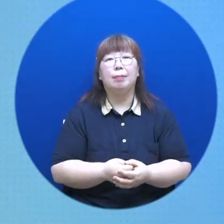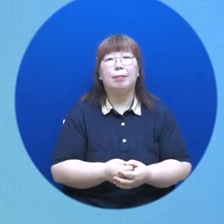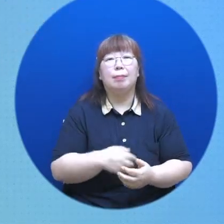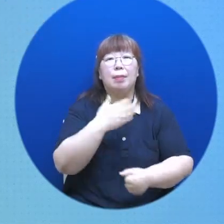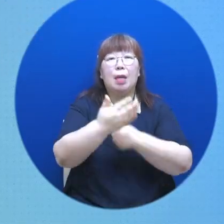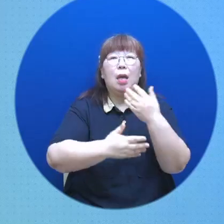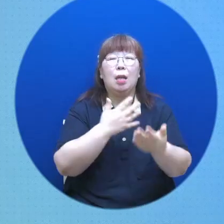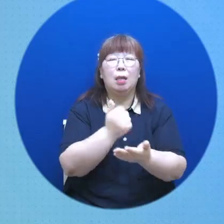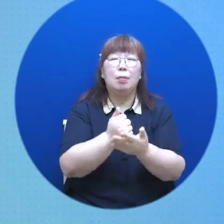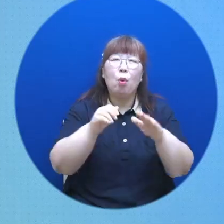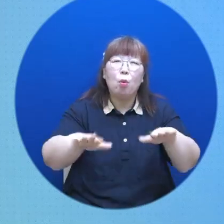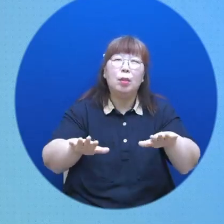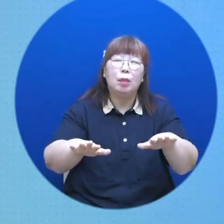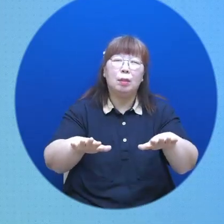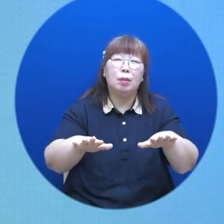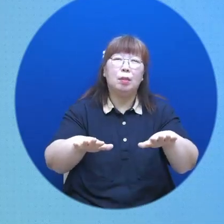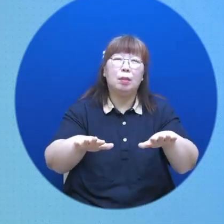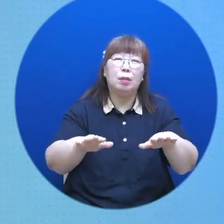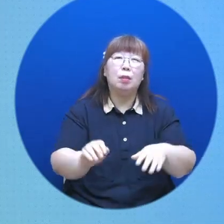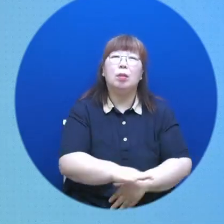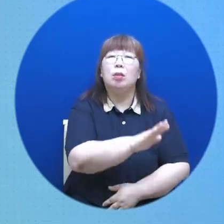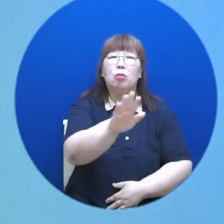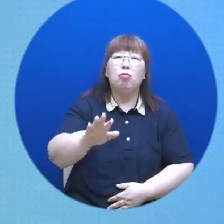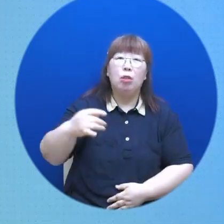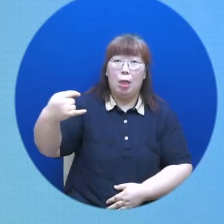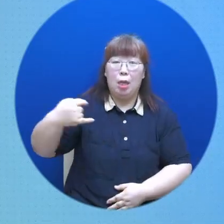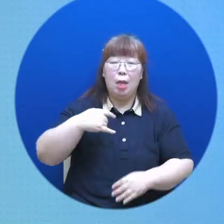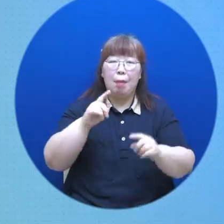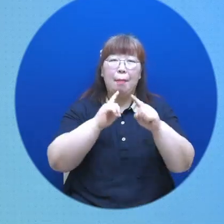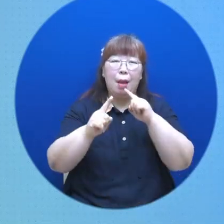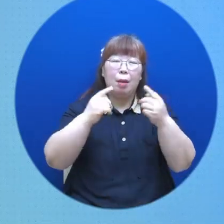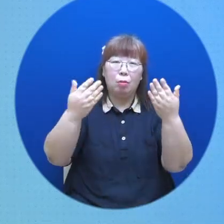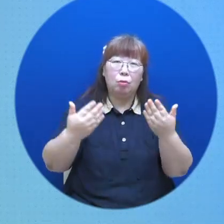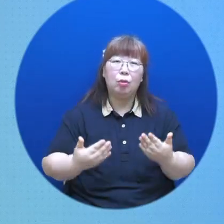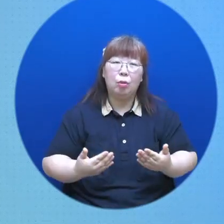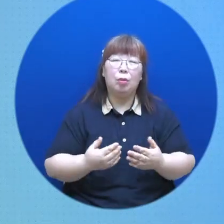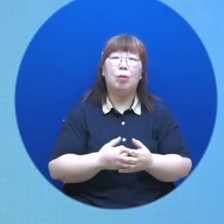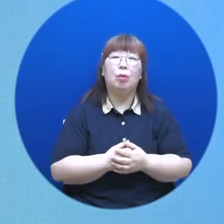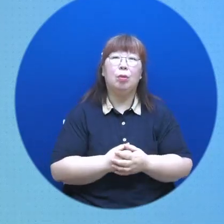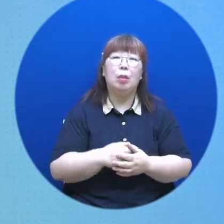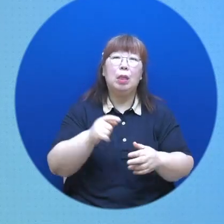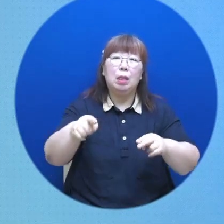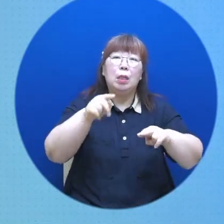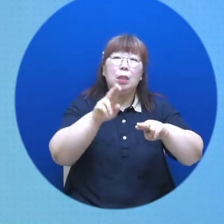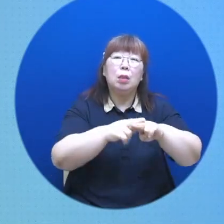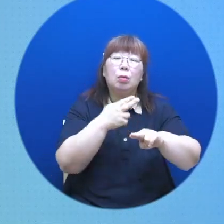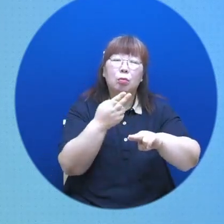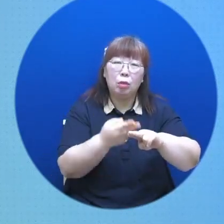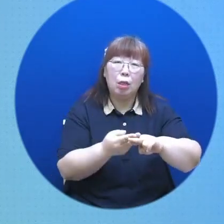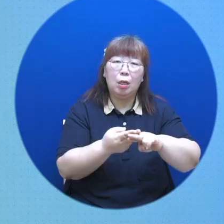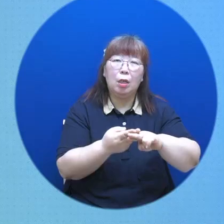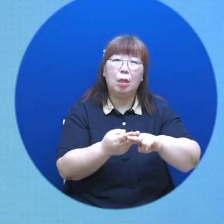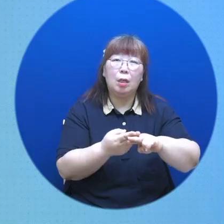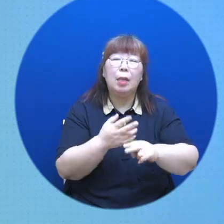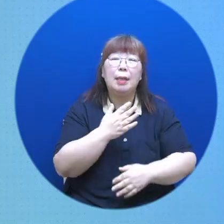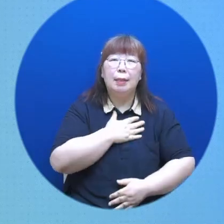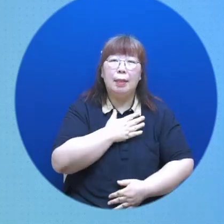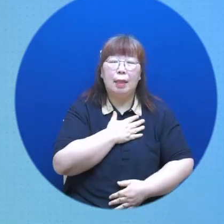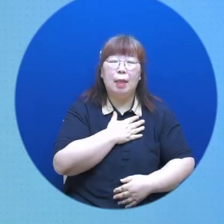하나님께서 오늘 우리에게 말씀하십니다. 그 선물들이